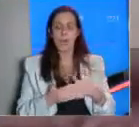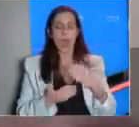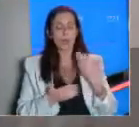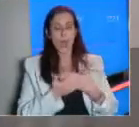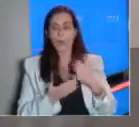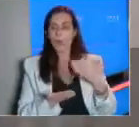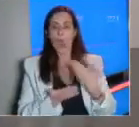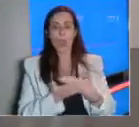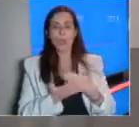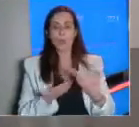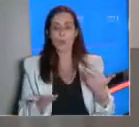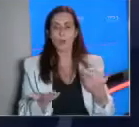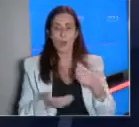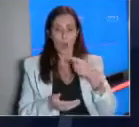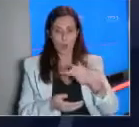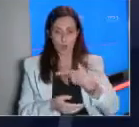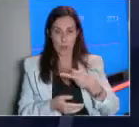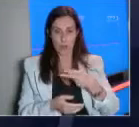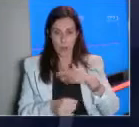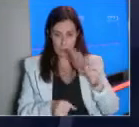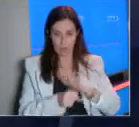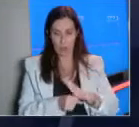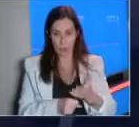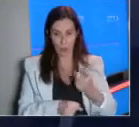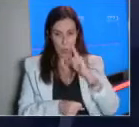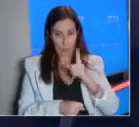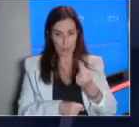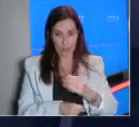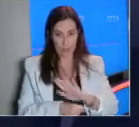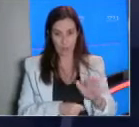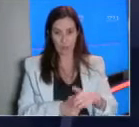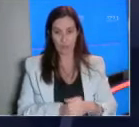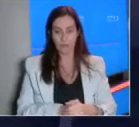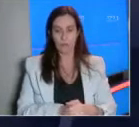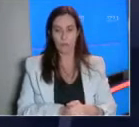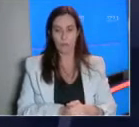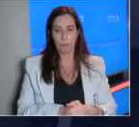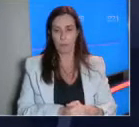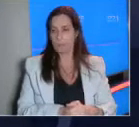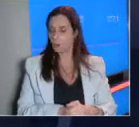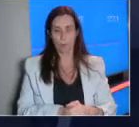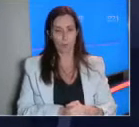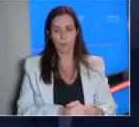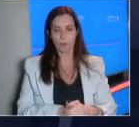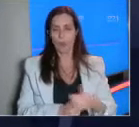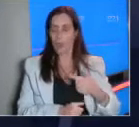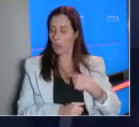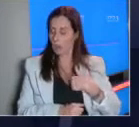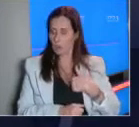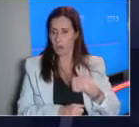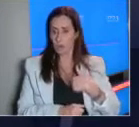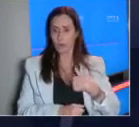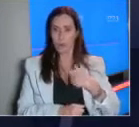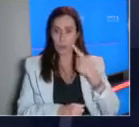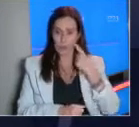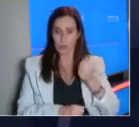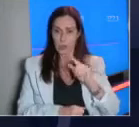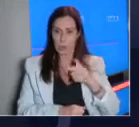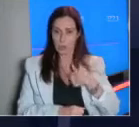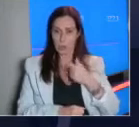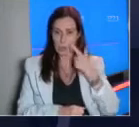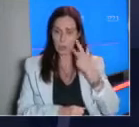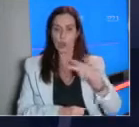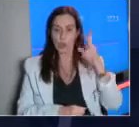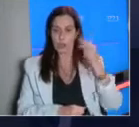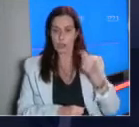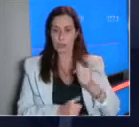יוני, שורה תחתונה, אתה ואני נדפקנו, לא נראה את הכסף? לא, אנחנו נראה... אנחנו נראה את הכסף, אנחנו נראה